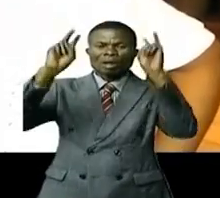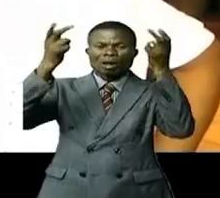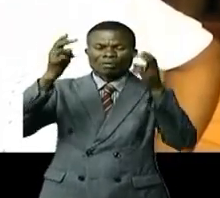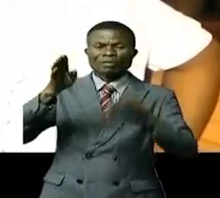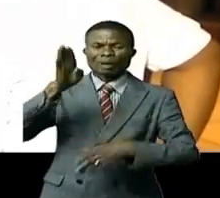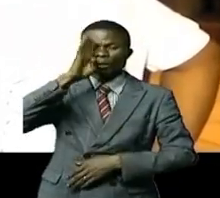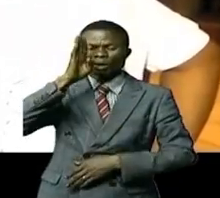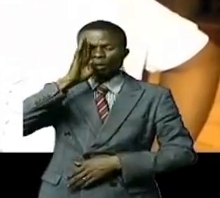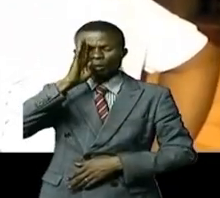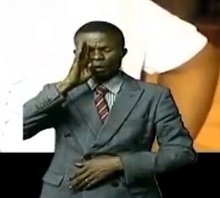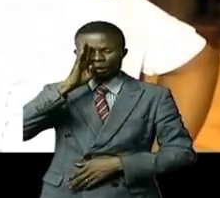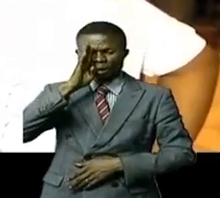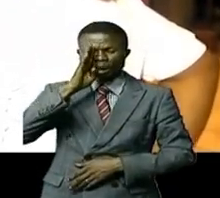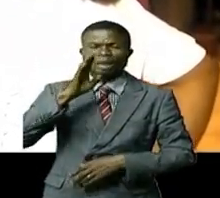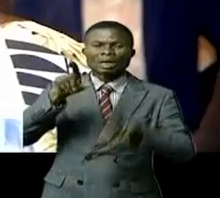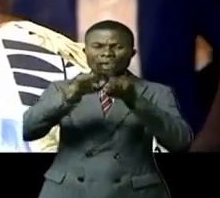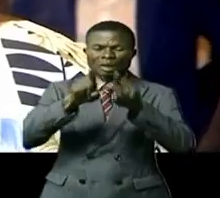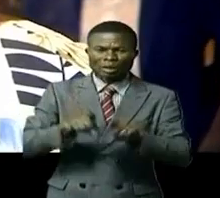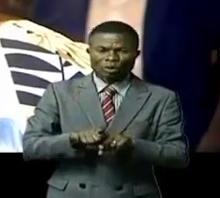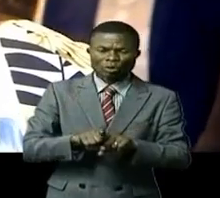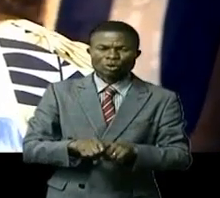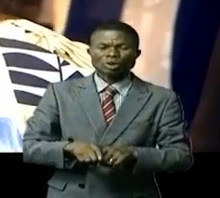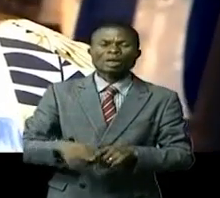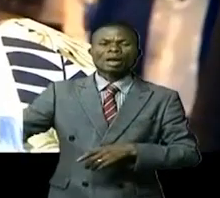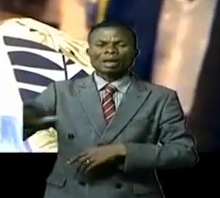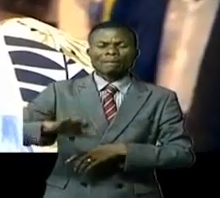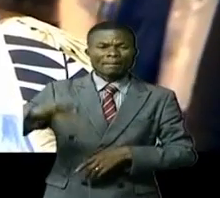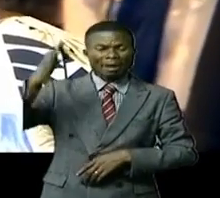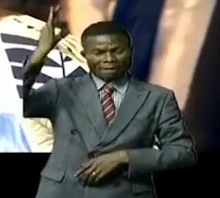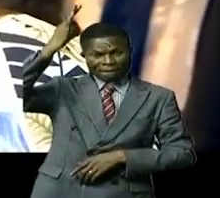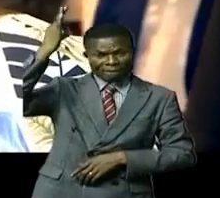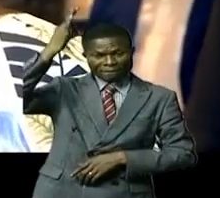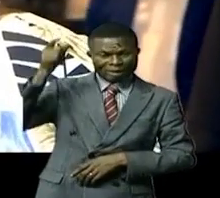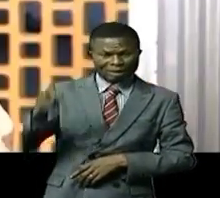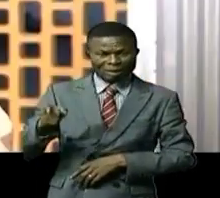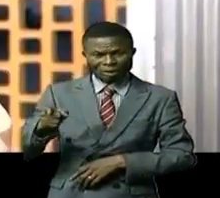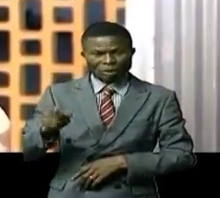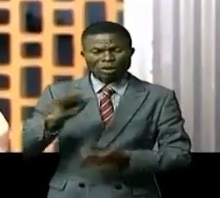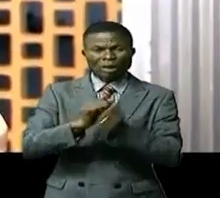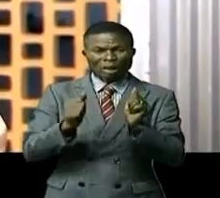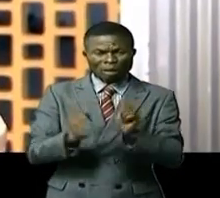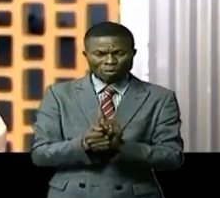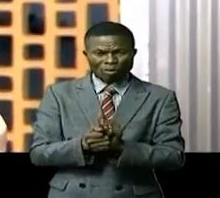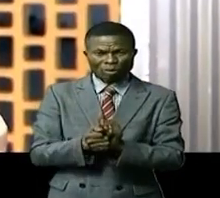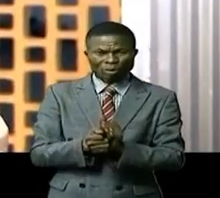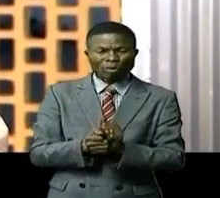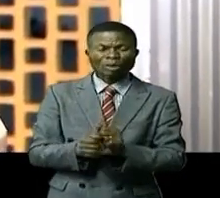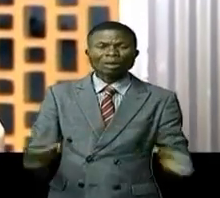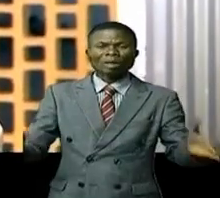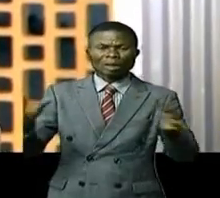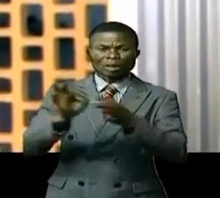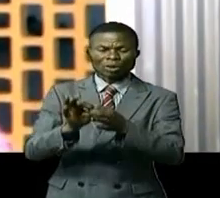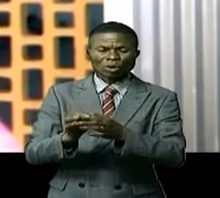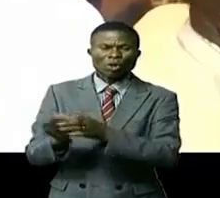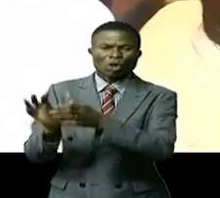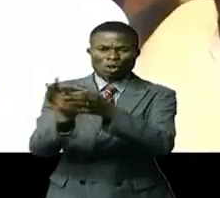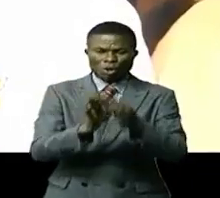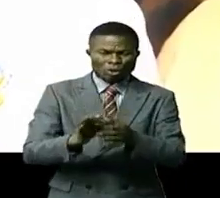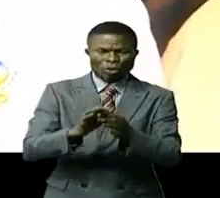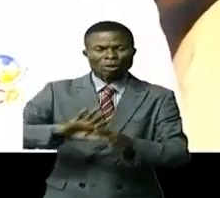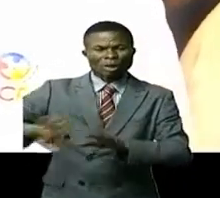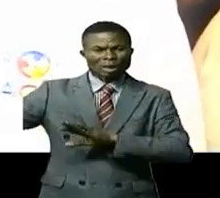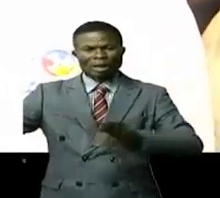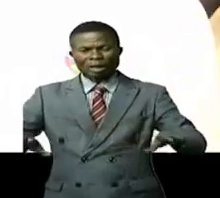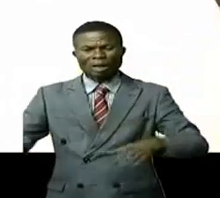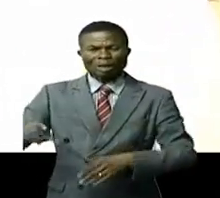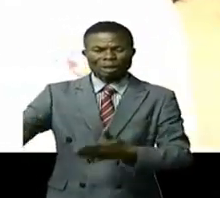à l'invitation du ministre-président de la région de Bruxelles, dans le cadre de la matérialisation de l'accord de coopération décentralisée